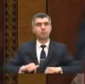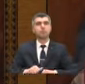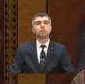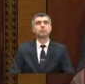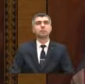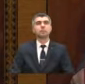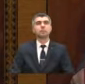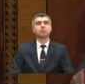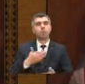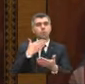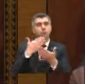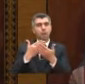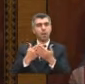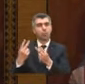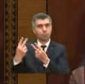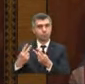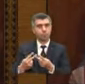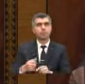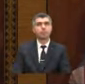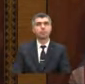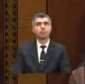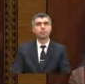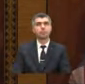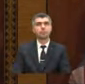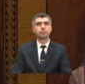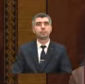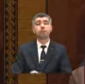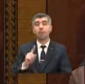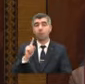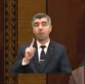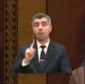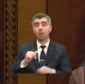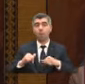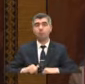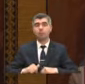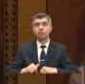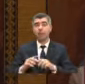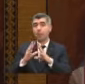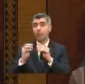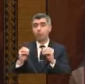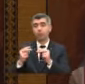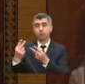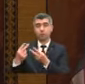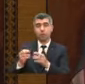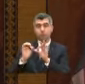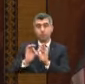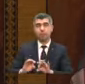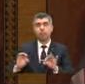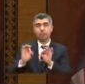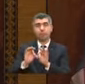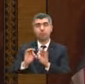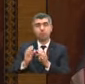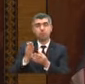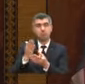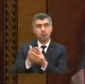على الحضور ديالكم رغم أن بعض الوزراء تغيبوا اللي هما معنيين بشكل مباشر في هذا الملف